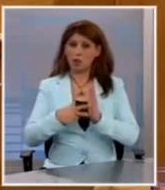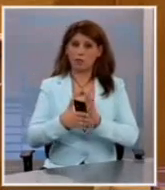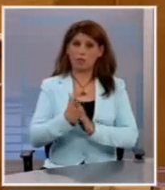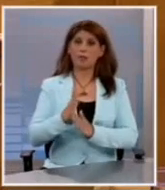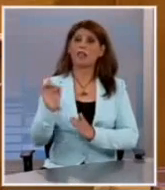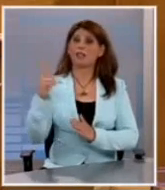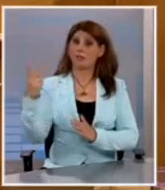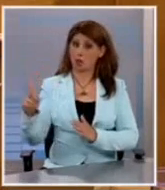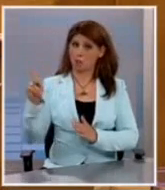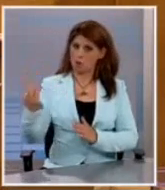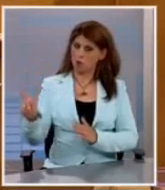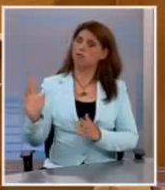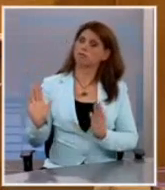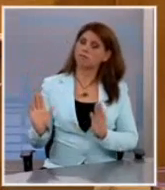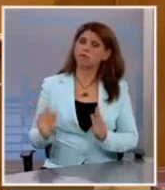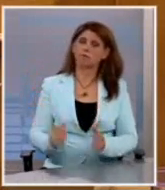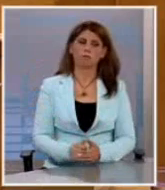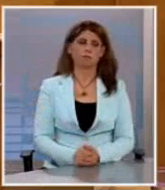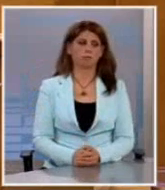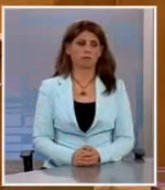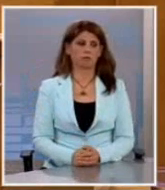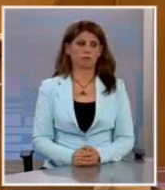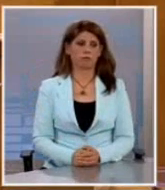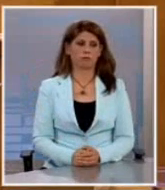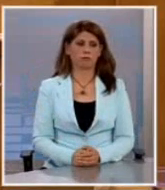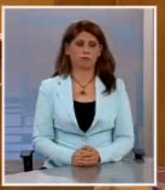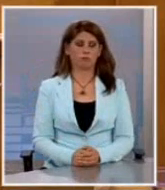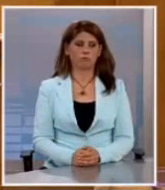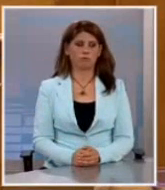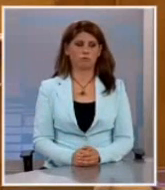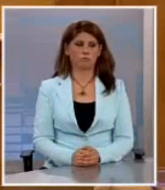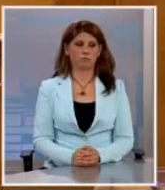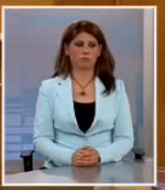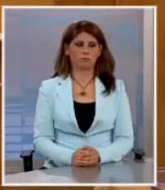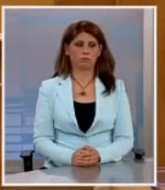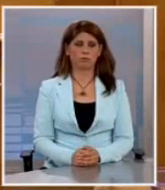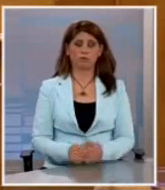Protagon, ε? Πάρτε λοιπόν από την ελληνική,